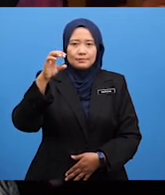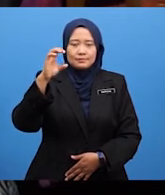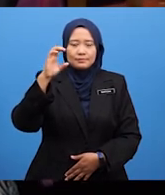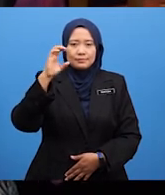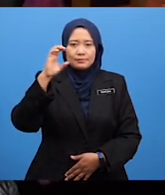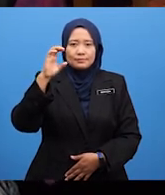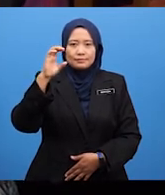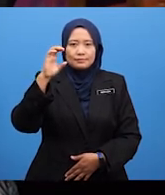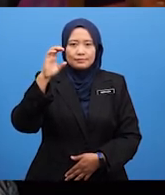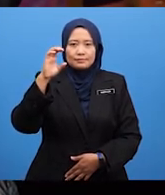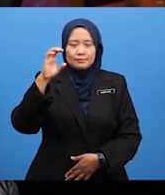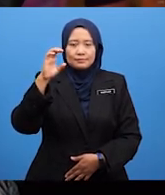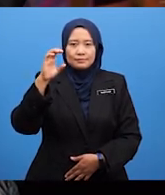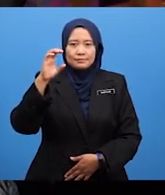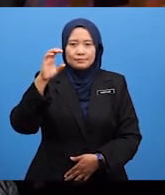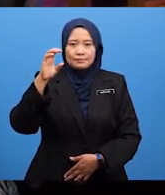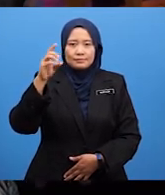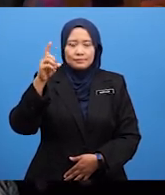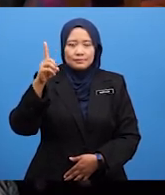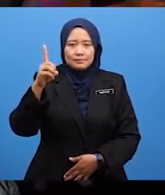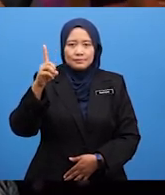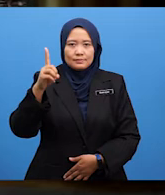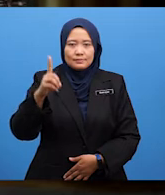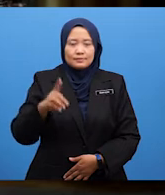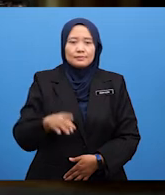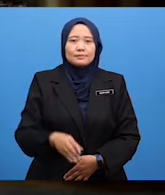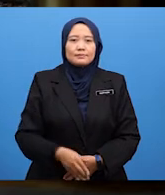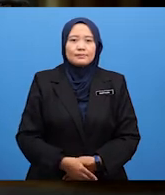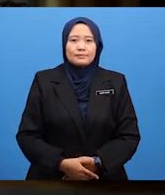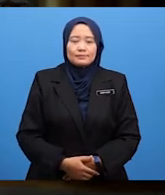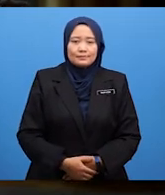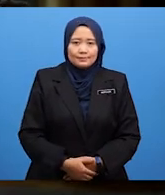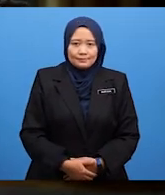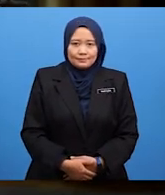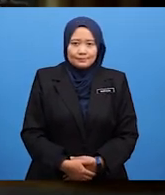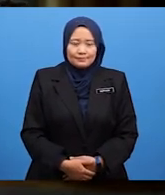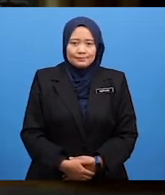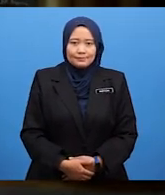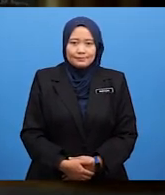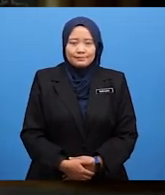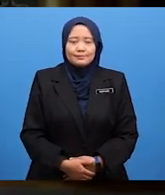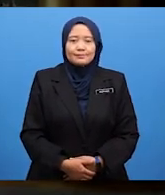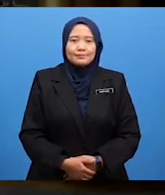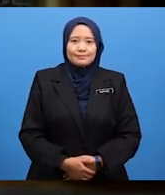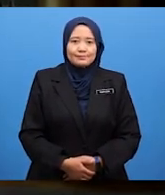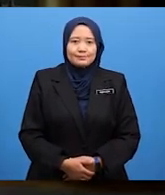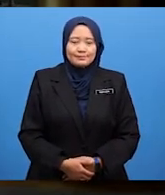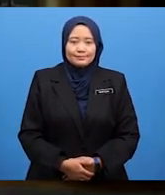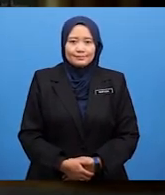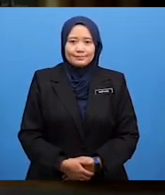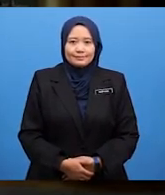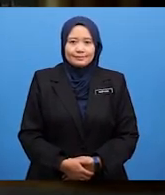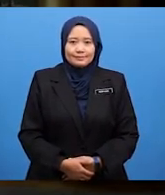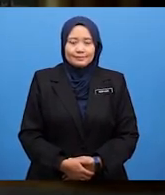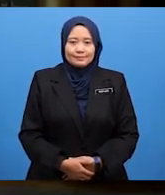note C sharp, dan akhir sekali adalah note D. Jadi saudari Noor, sila tunjukkan bagaimanakah rupanya skill